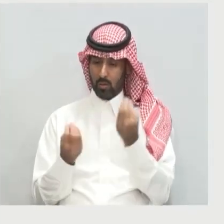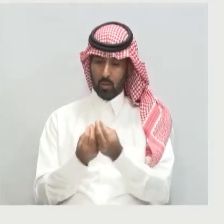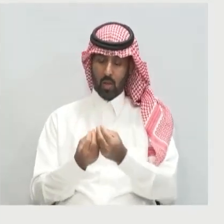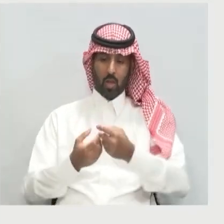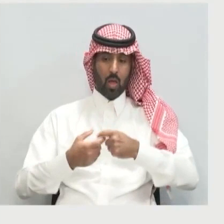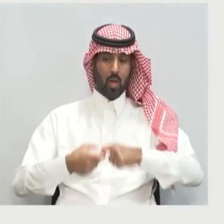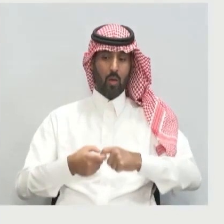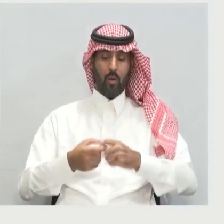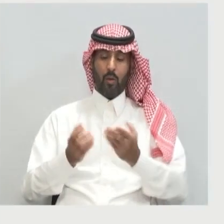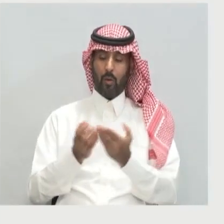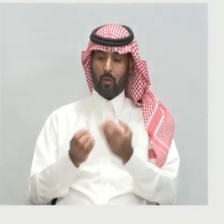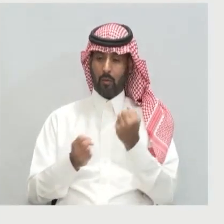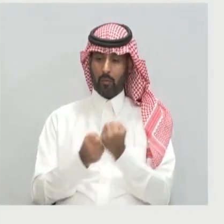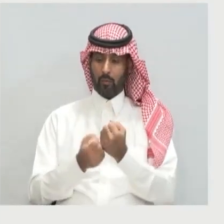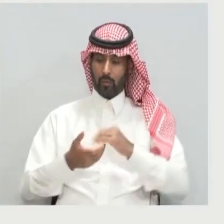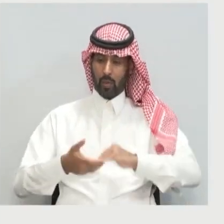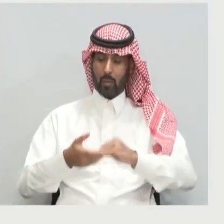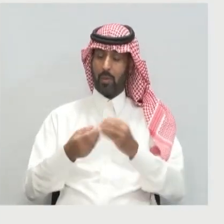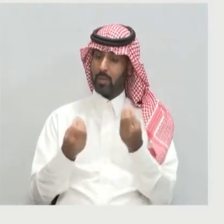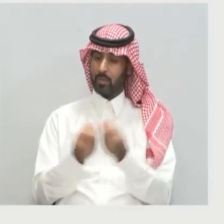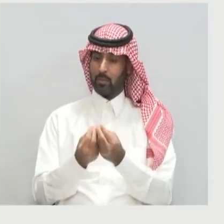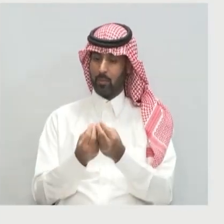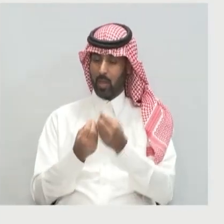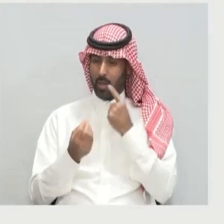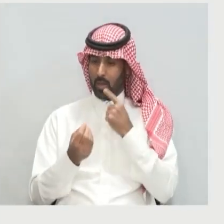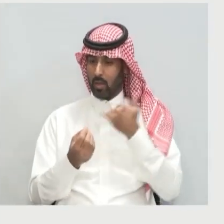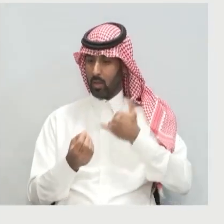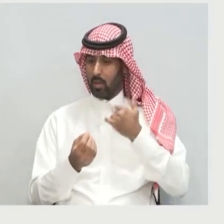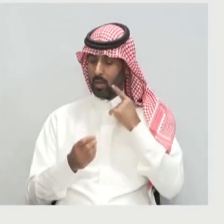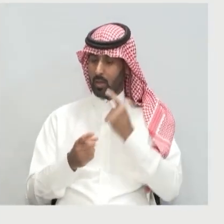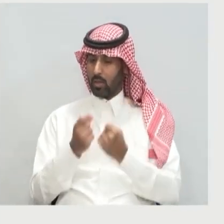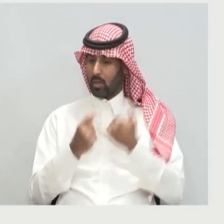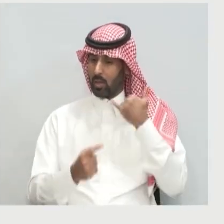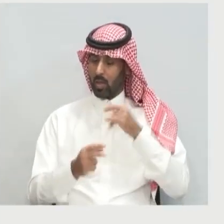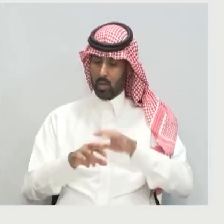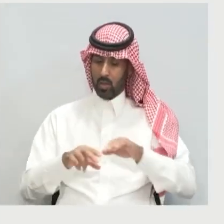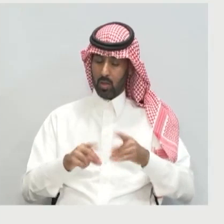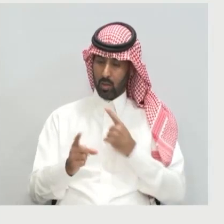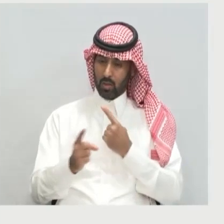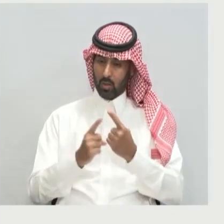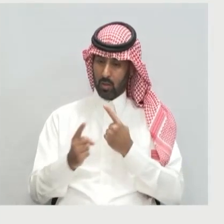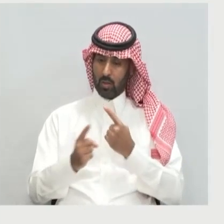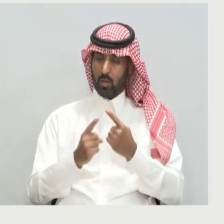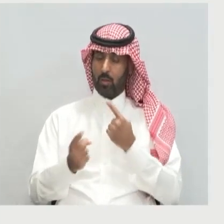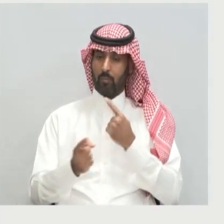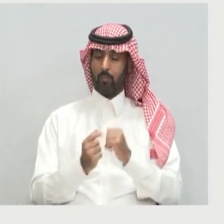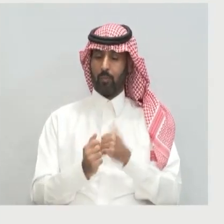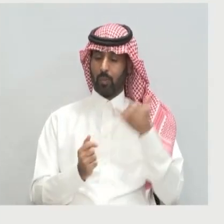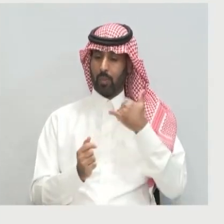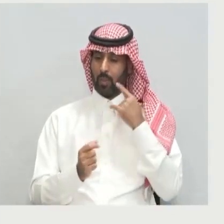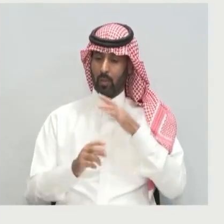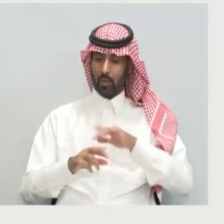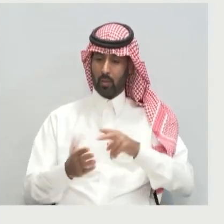زملائك في المجموعات باستخدام ادوات الاتصال التي تعلمتها كاجراء مكالمه